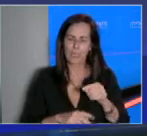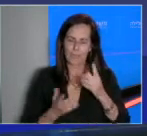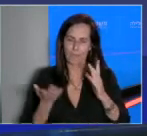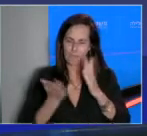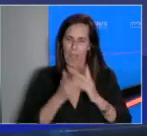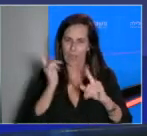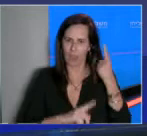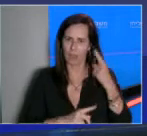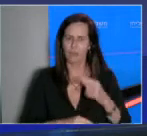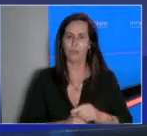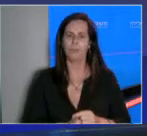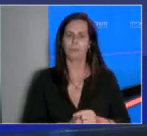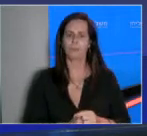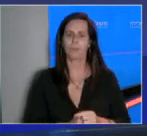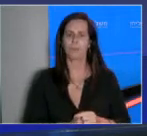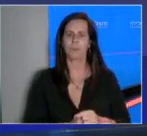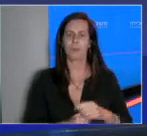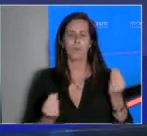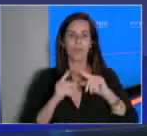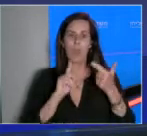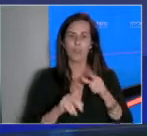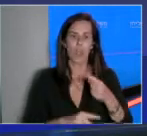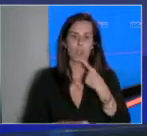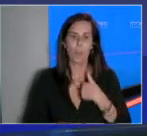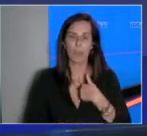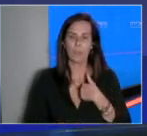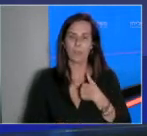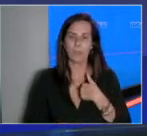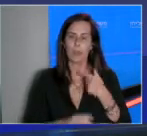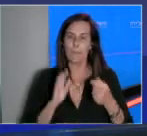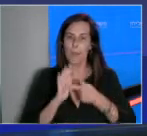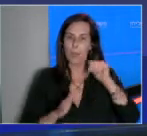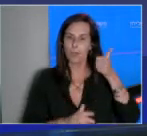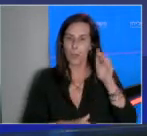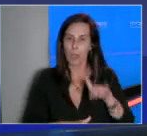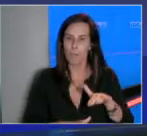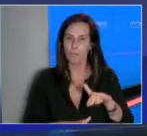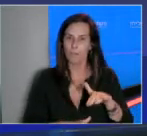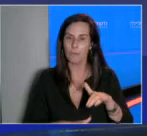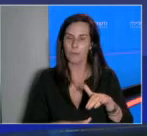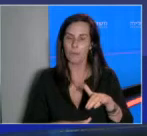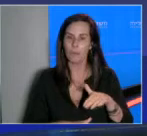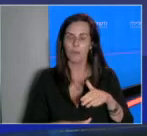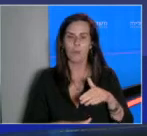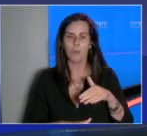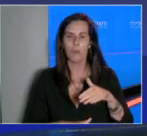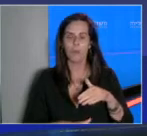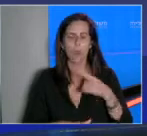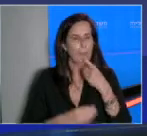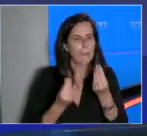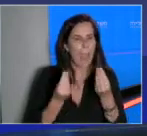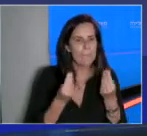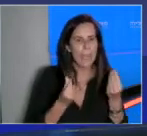פה ודיברנו על זה. והדבר השני שאת אומרת לי זה, כאילו, בפעם הראשונה גם מוציאים החוצה איזה מינשהו